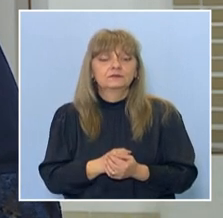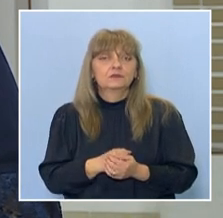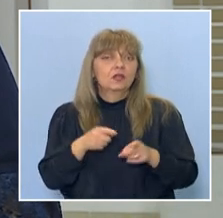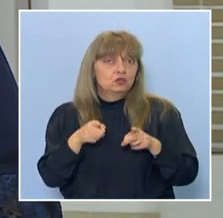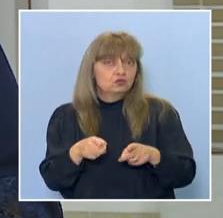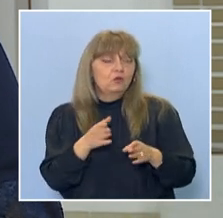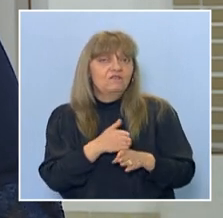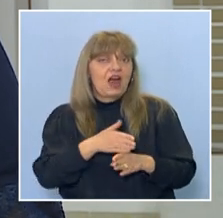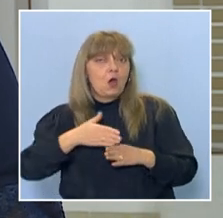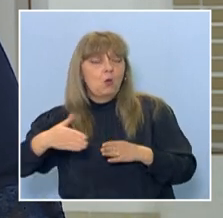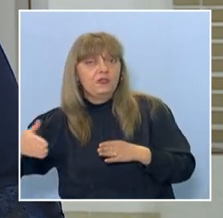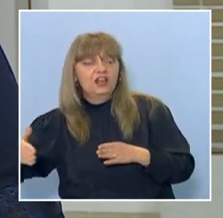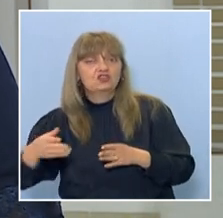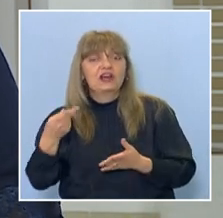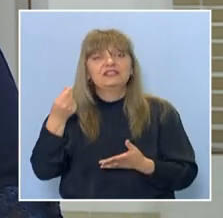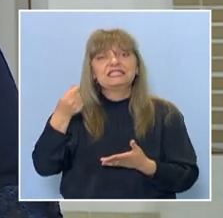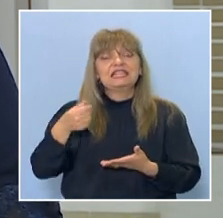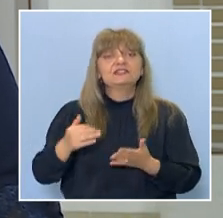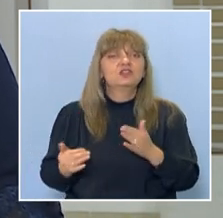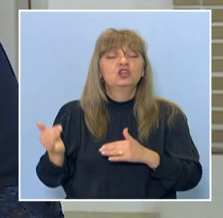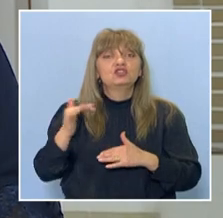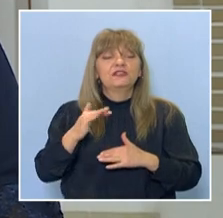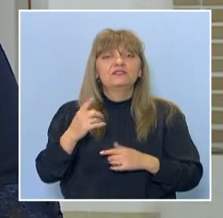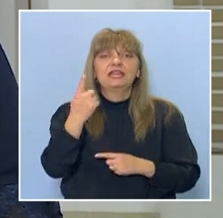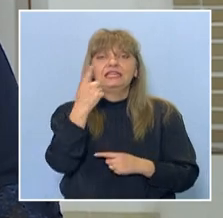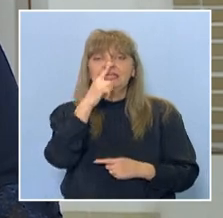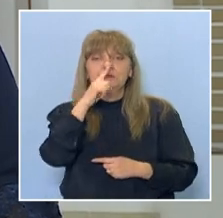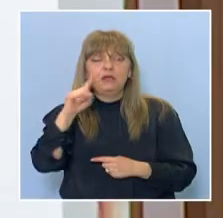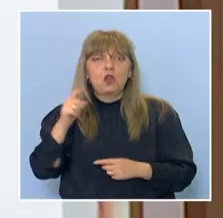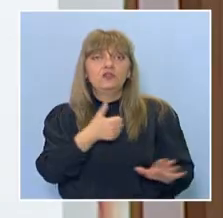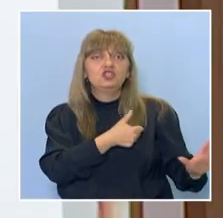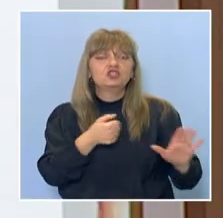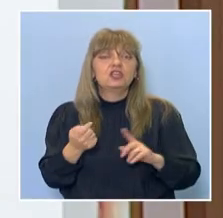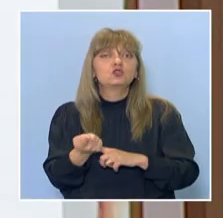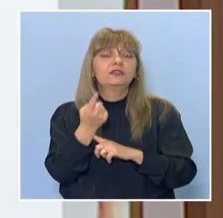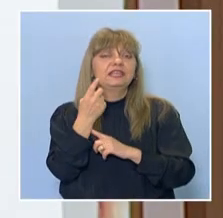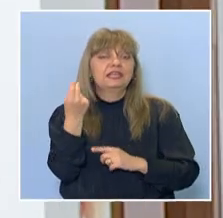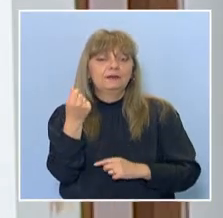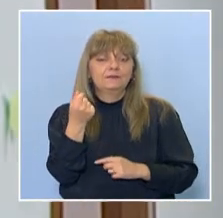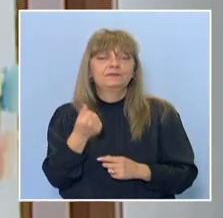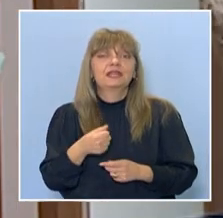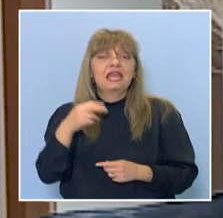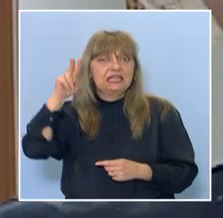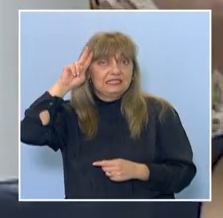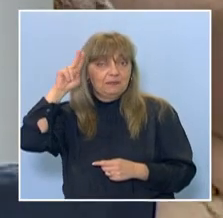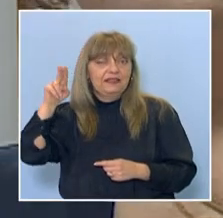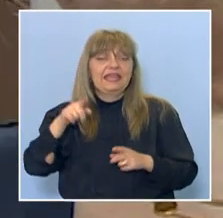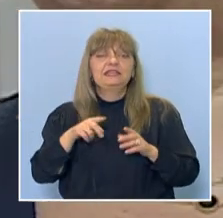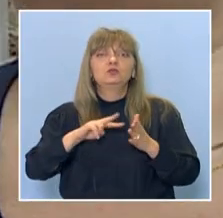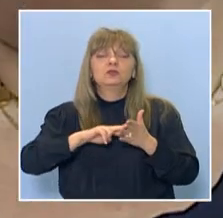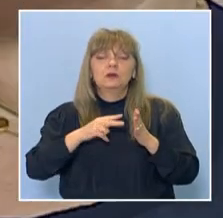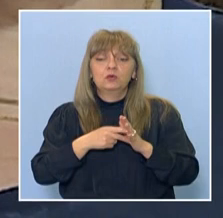това удължаване средствата ще надхвърлят 1 милион и 600 хиляди лева. Индикатора за изпълнение на проекта